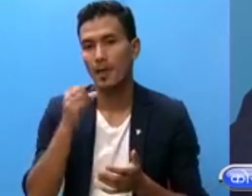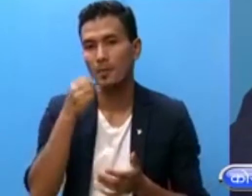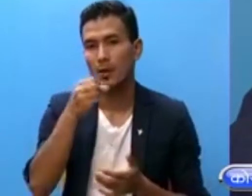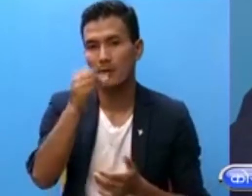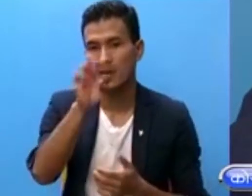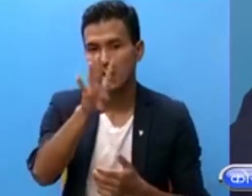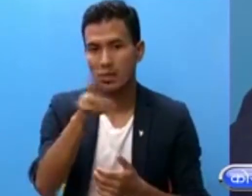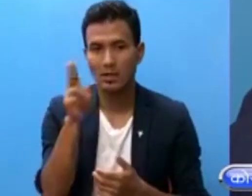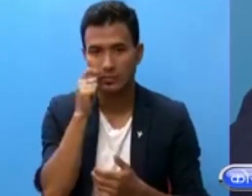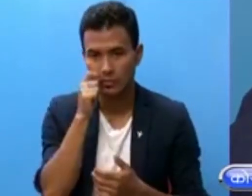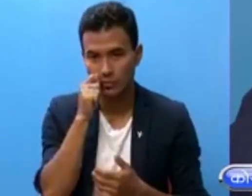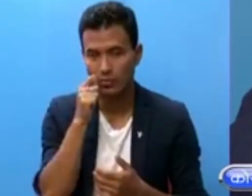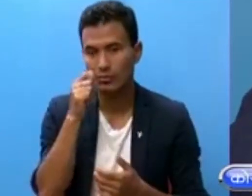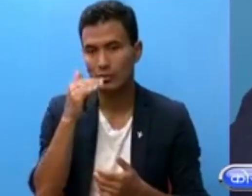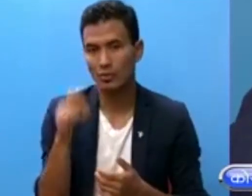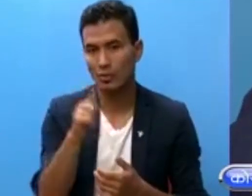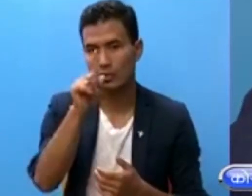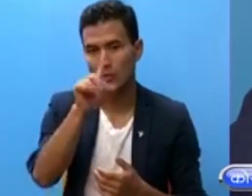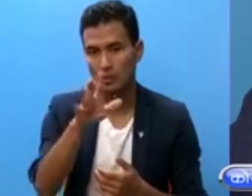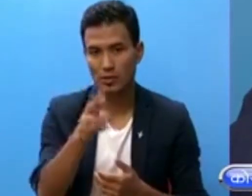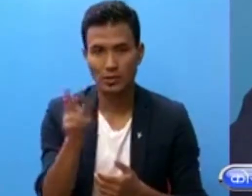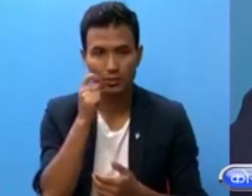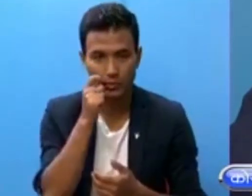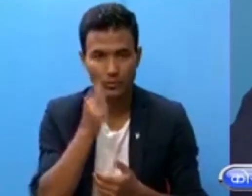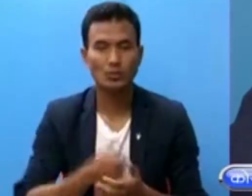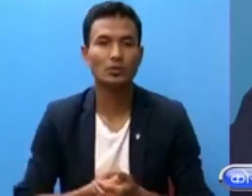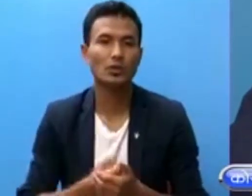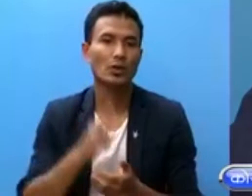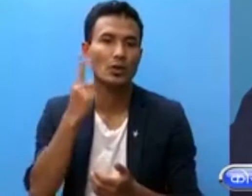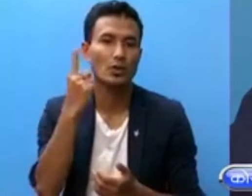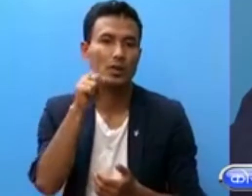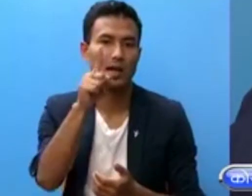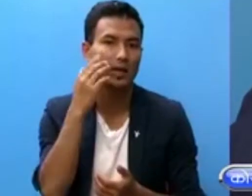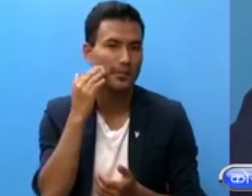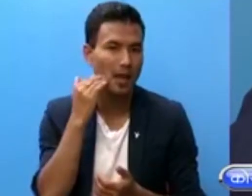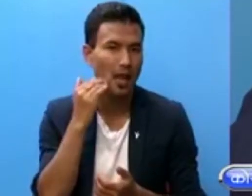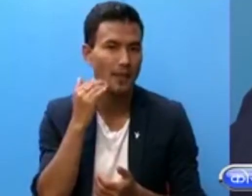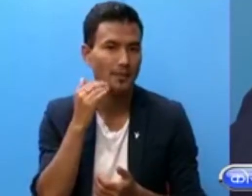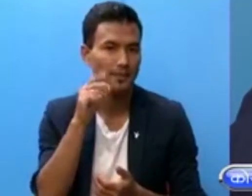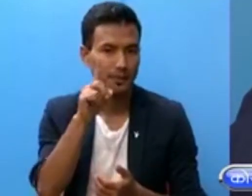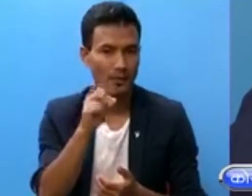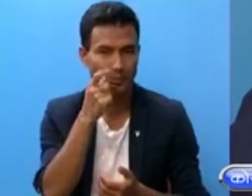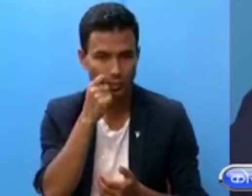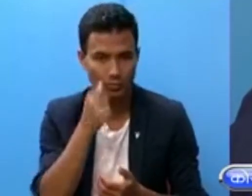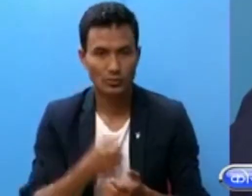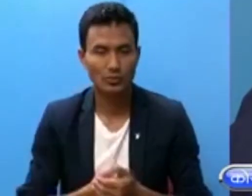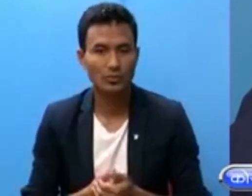पर्वतका 4 जना पुरुष, तनहुँका 15 जना पुरुष, गोर्खाको 1 महिला र